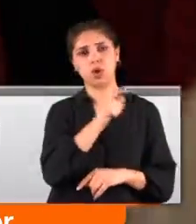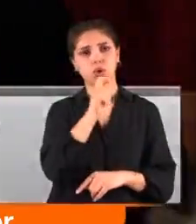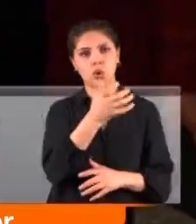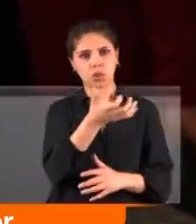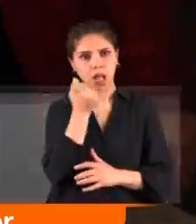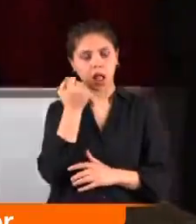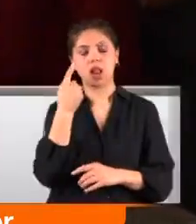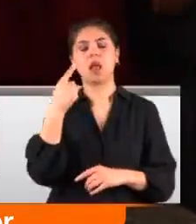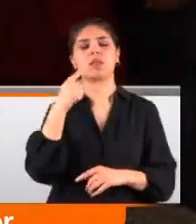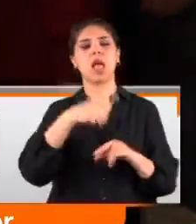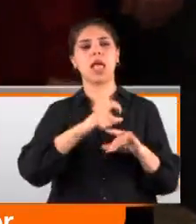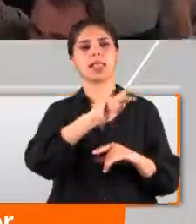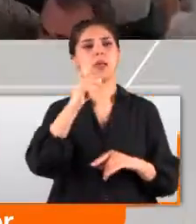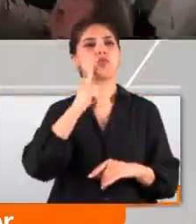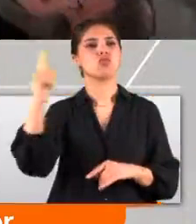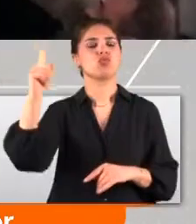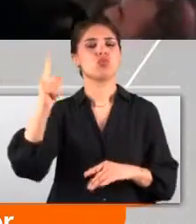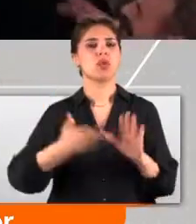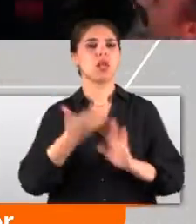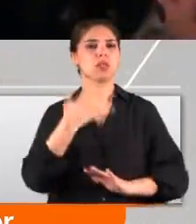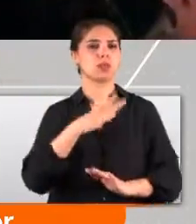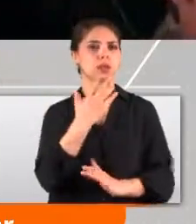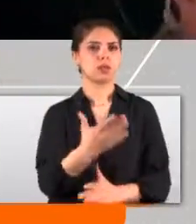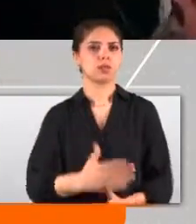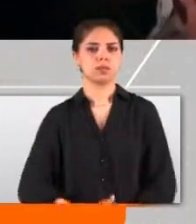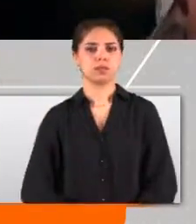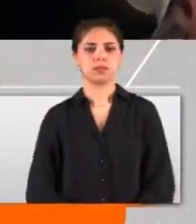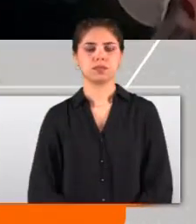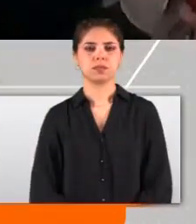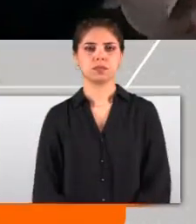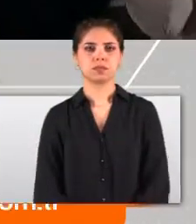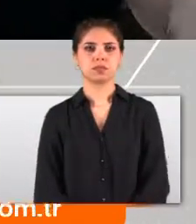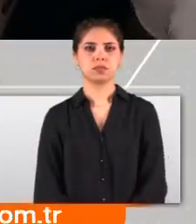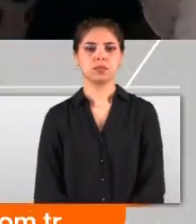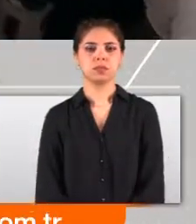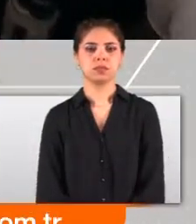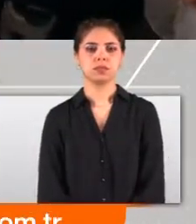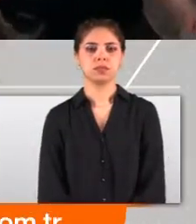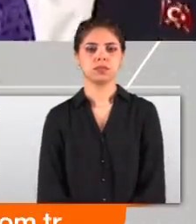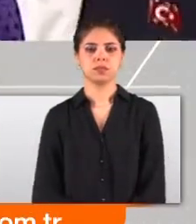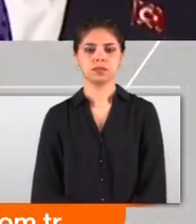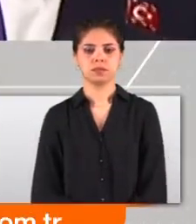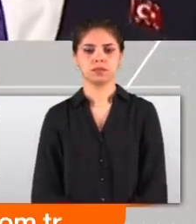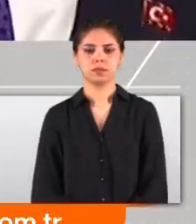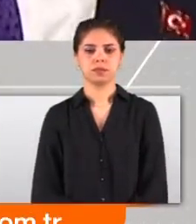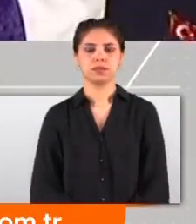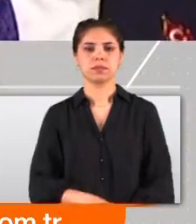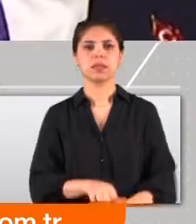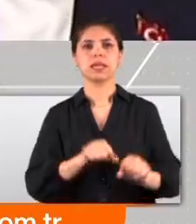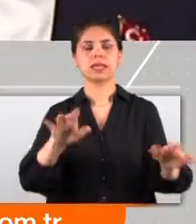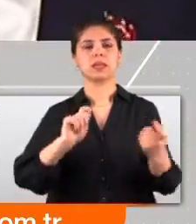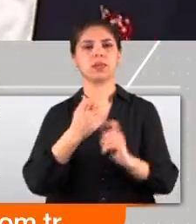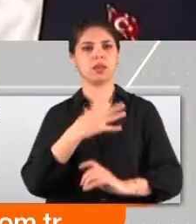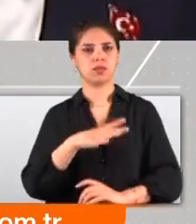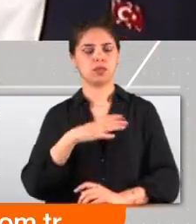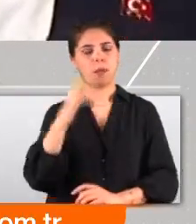HDP, Cumhuriyet'e bile göz dikti. Bizim küçük hesaplarımız yok. Biz 100 yıllık Cumhuriyet'i değiştireceğiz. Sistemi değiştirmek